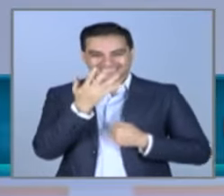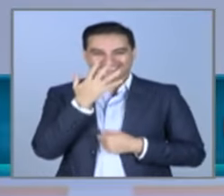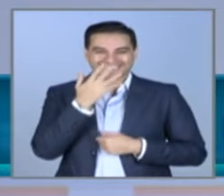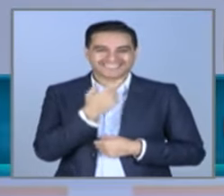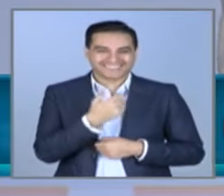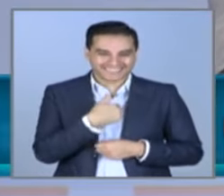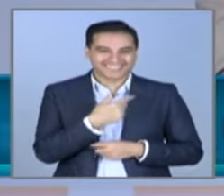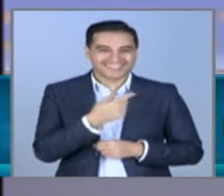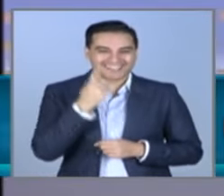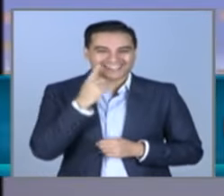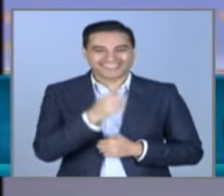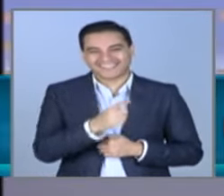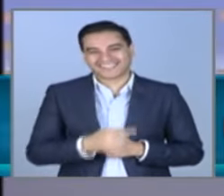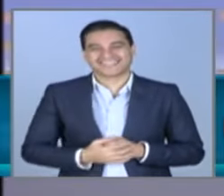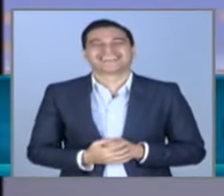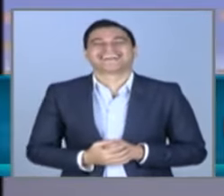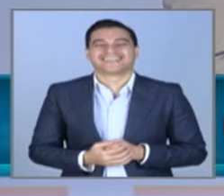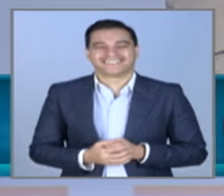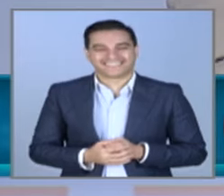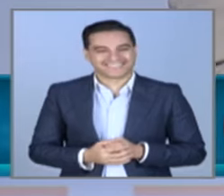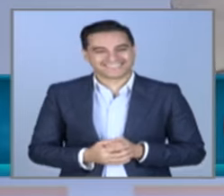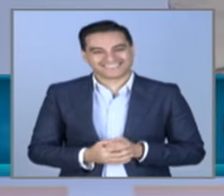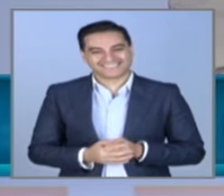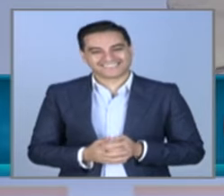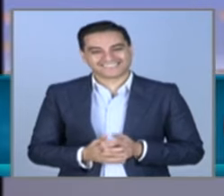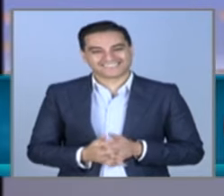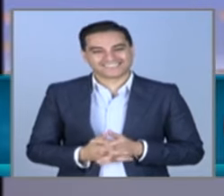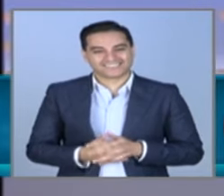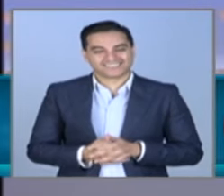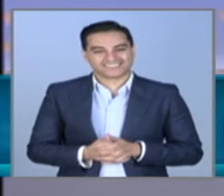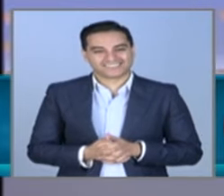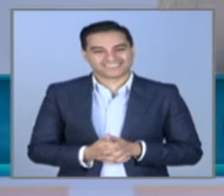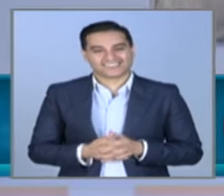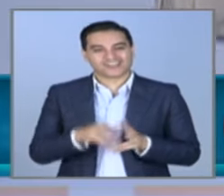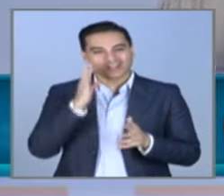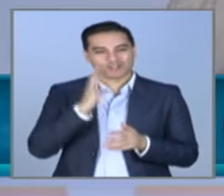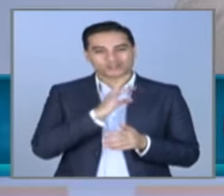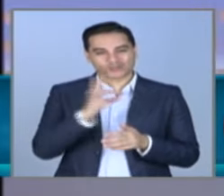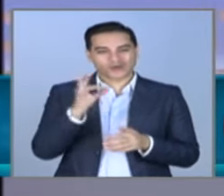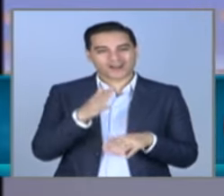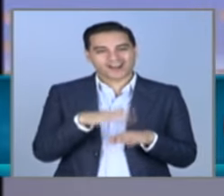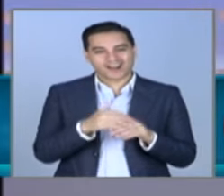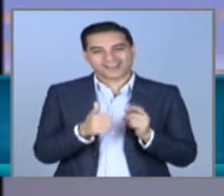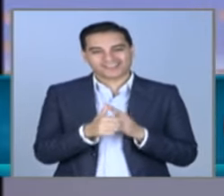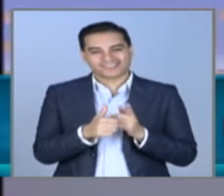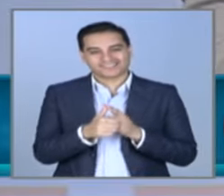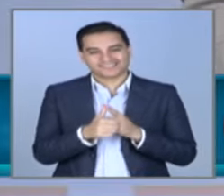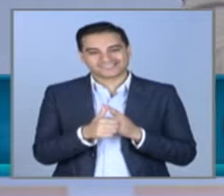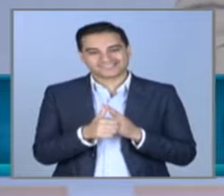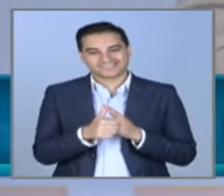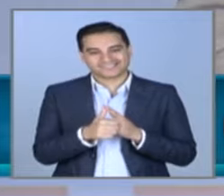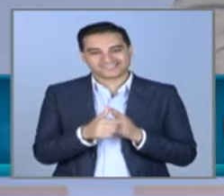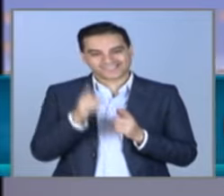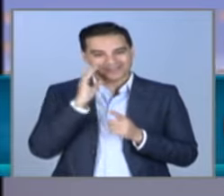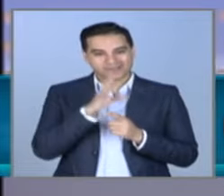حلوة أنا عارفاكي. لا الشهرة، كتبت الشهرة الأول. أيوة